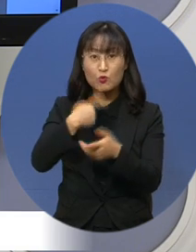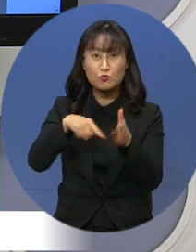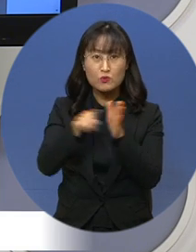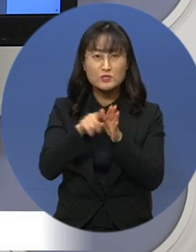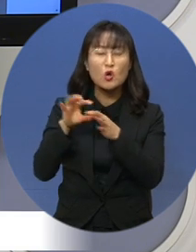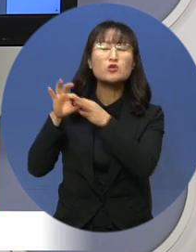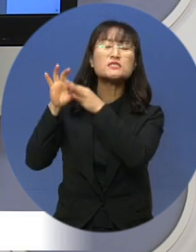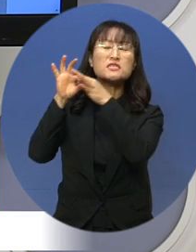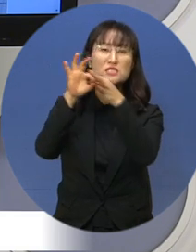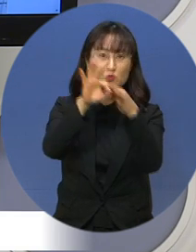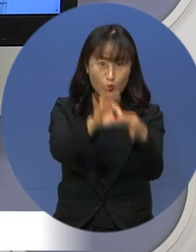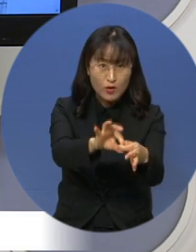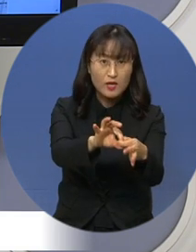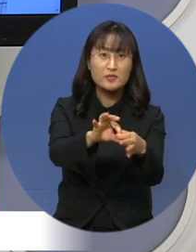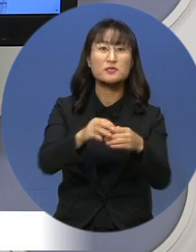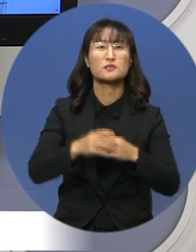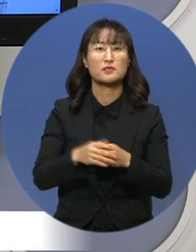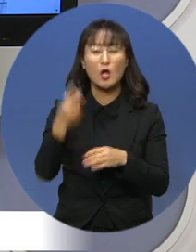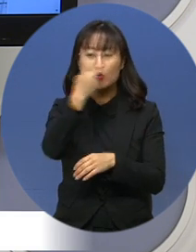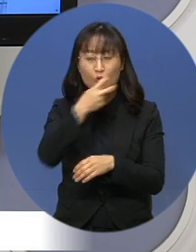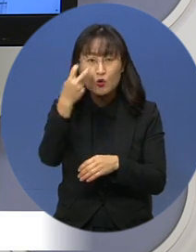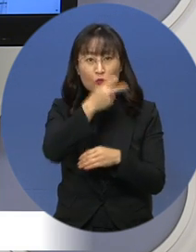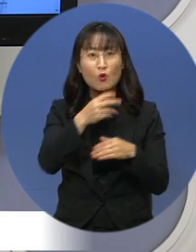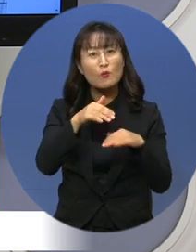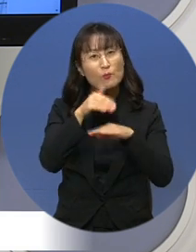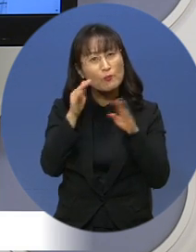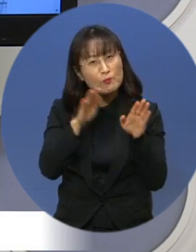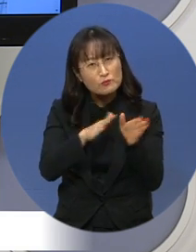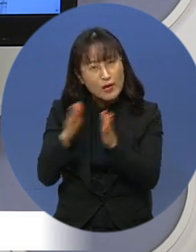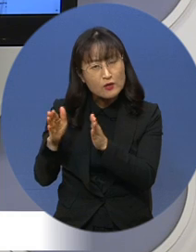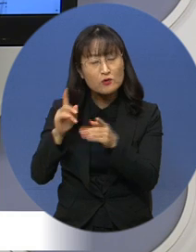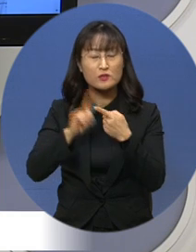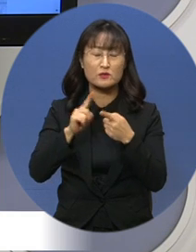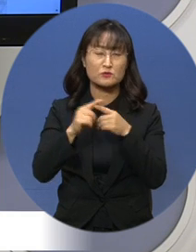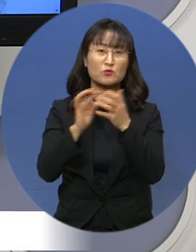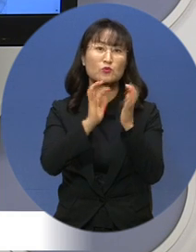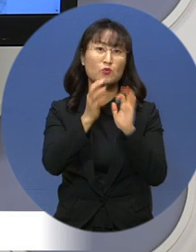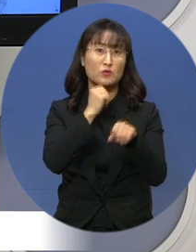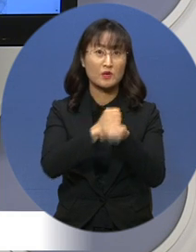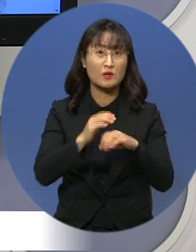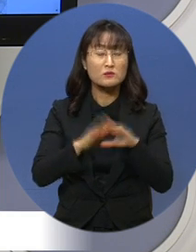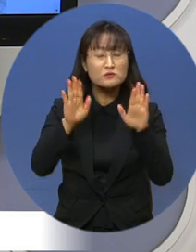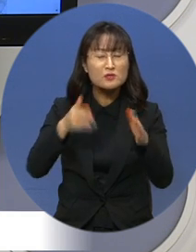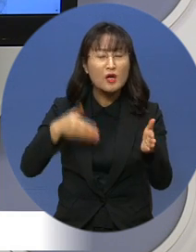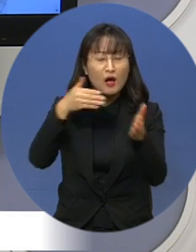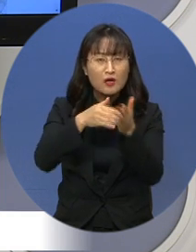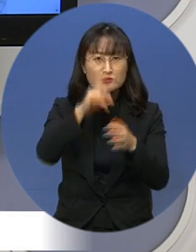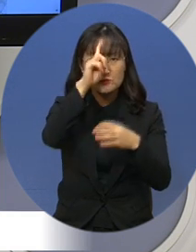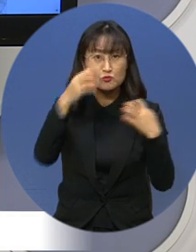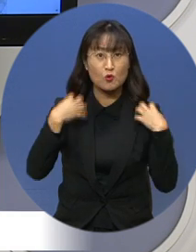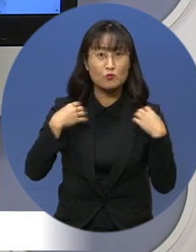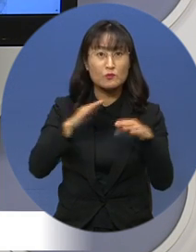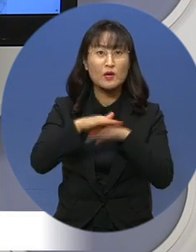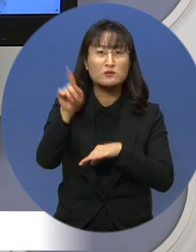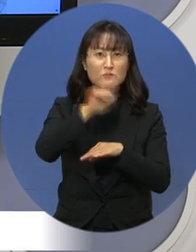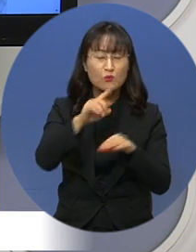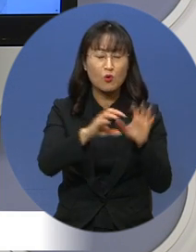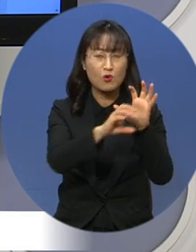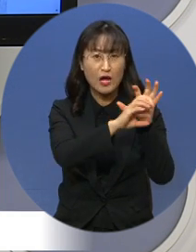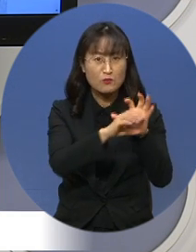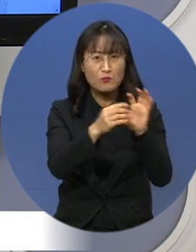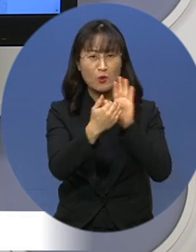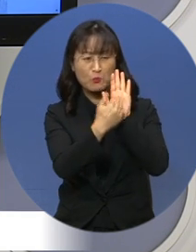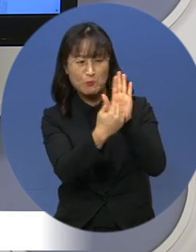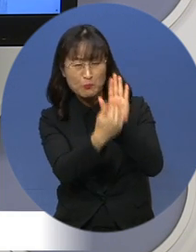돌봄 체계의 개선 방안을 논의 했는데요 그동안 정부의 현행 돌봄 책에는 감염병 차단을 위한 신속한